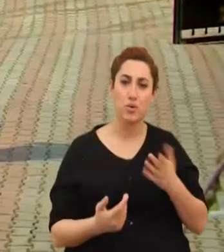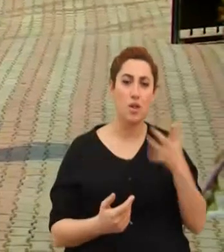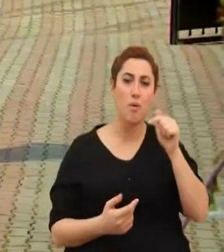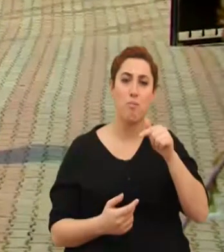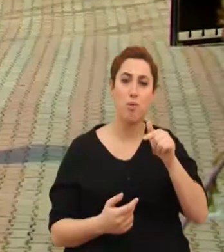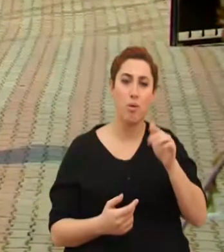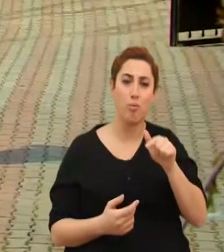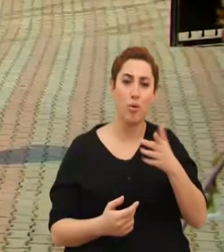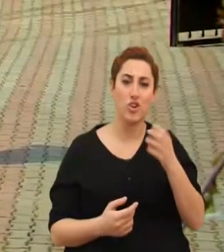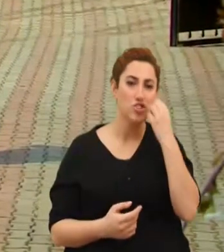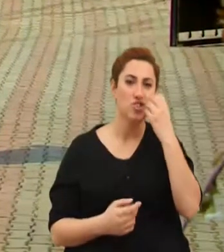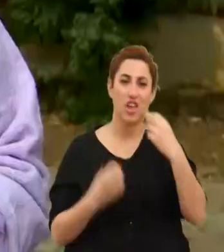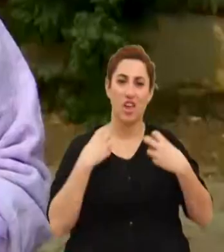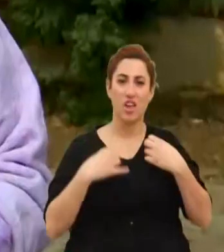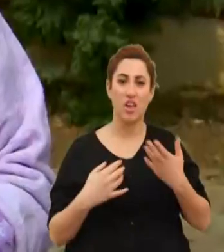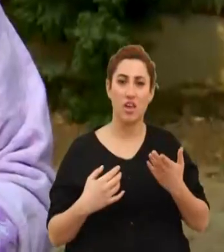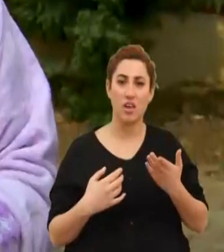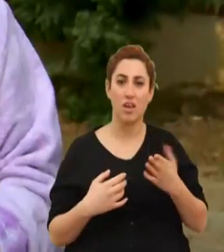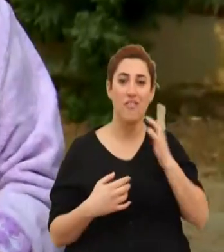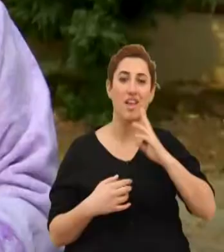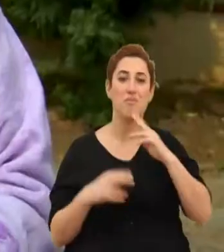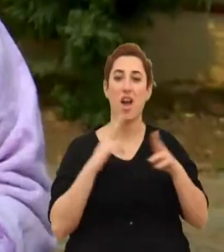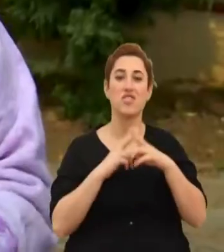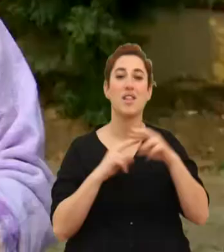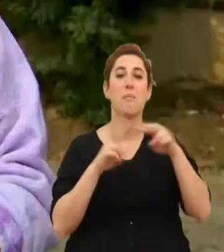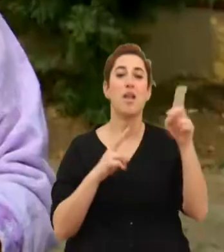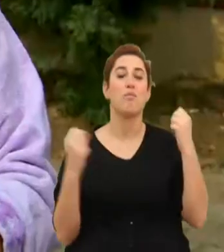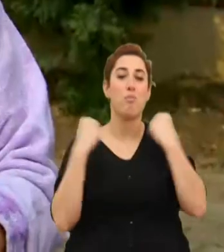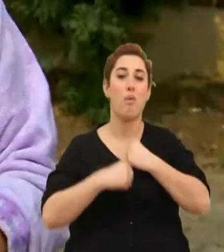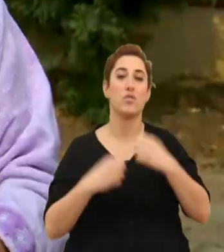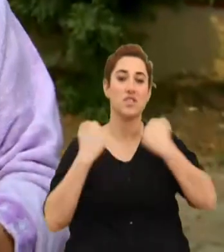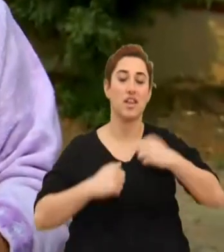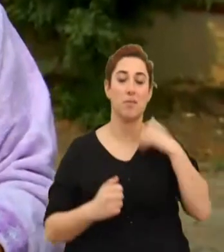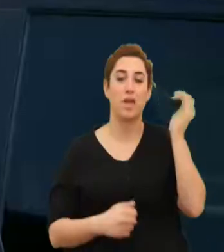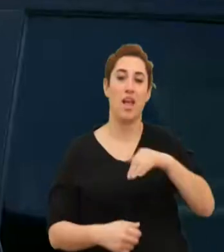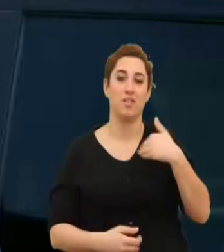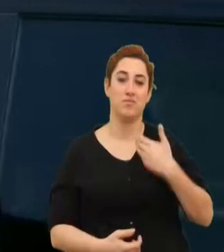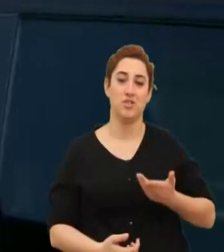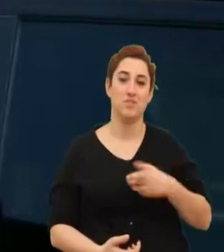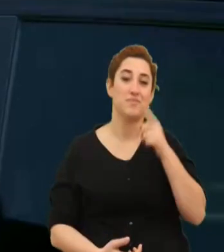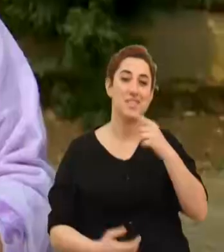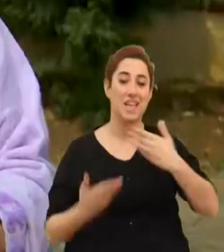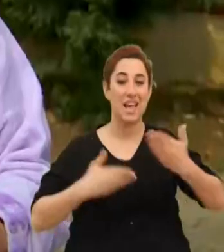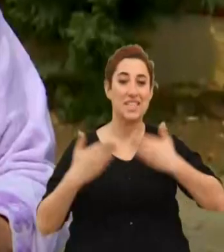Niye böyle bu çiçekli miçekli? Efendim aceleyle benim burnunuzu giyip gelmişim.